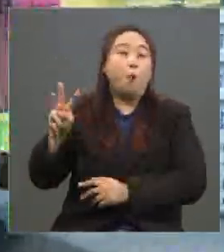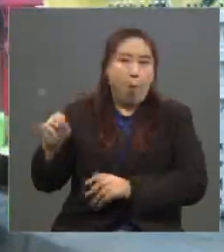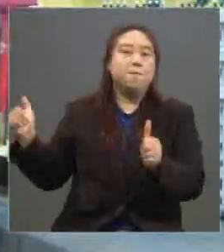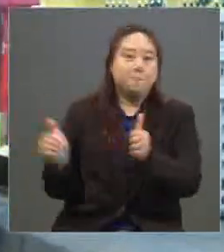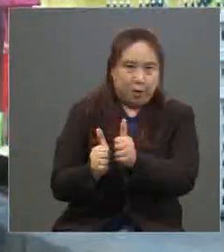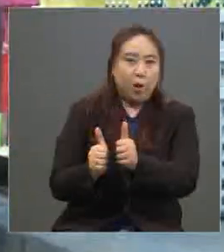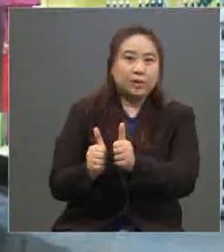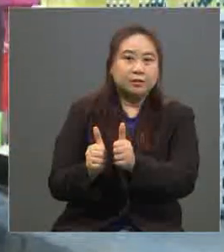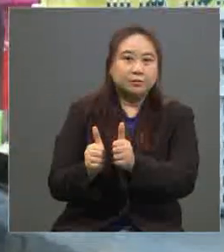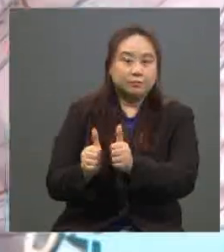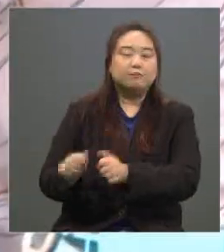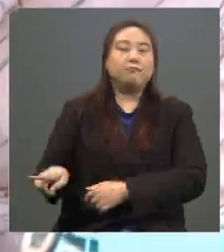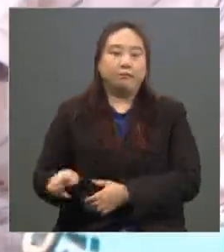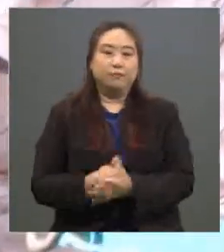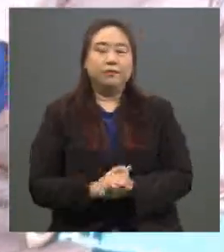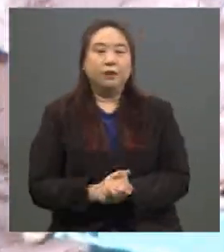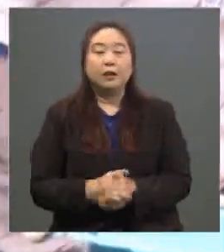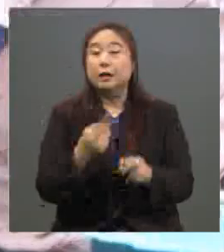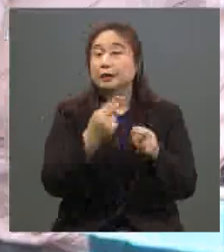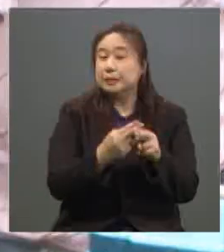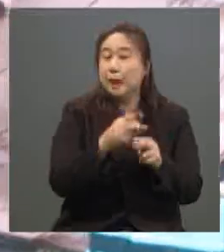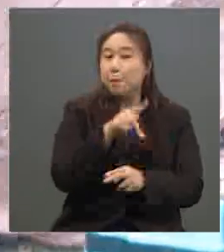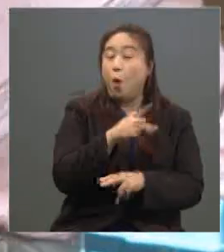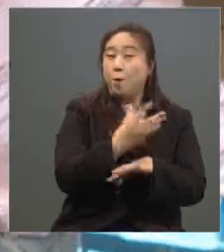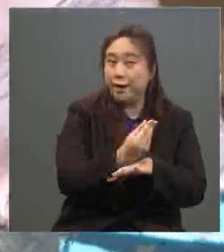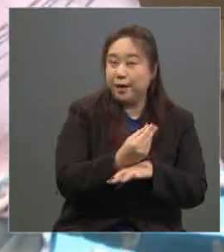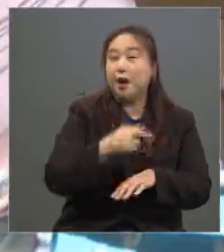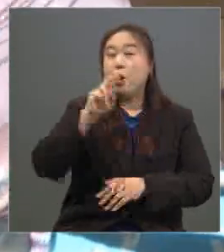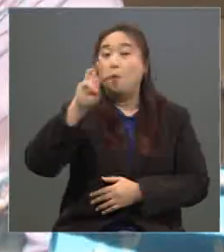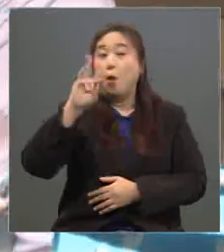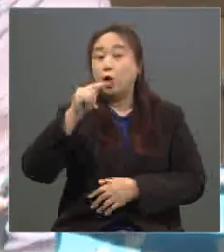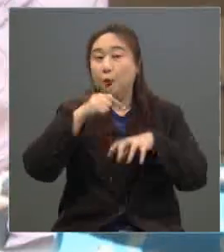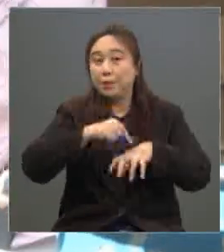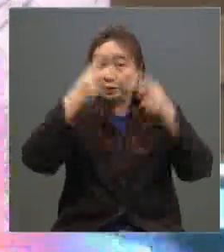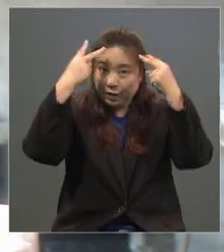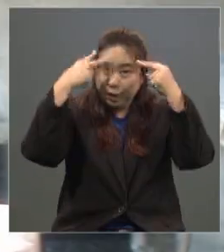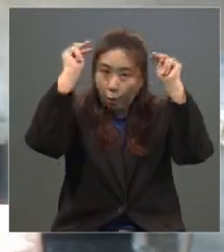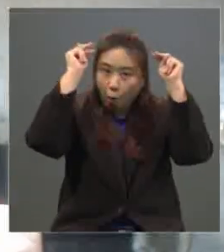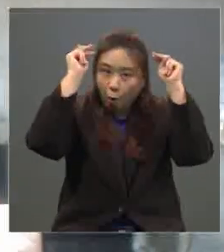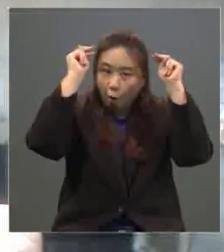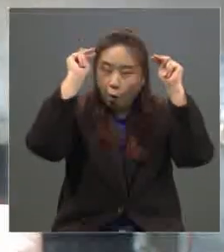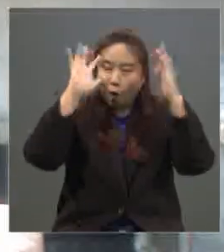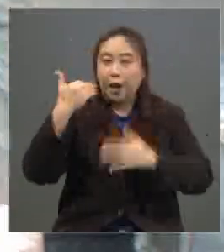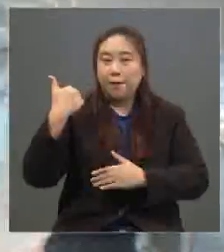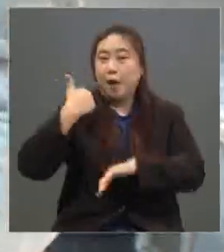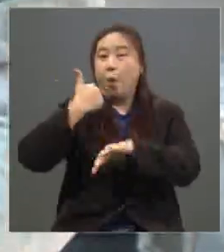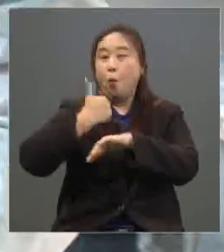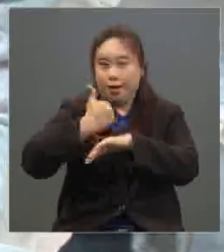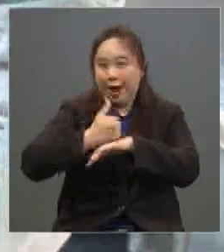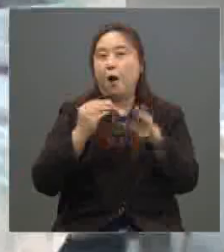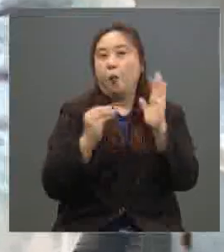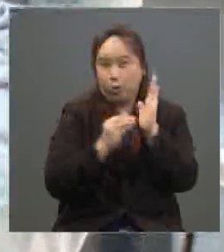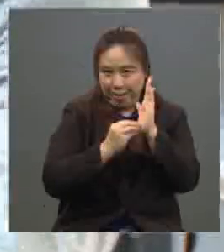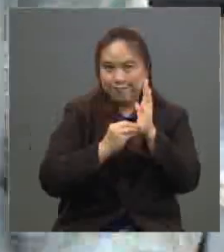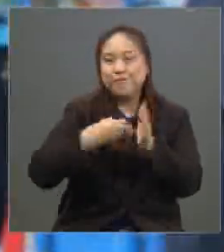มนุษย์หรือว่ากระทรวงพมคุณพงษ์เพชรชุนละเอียดครับรัฐมนตรีประจำสำนักนายกรัฐมนตรีและรวมถึงท่านผู้ว่าชัดชาติสิทธิพันธุ์